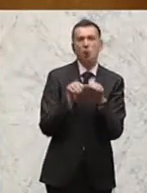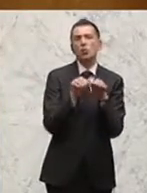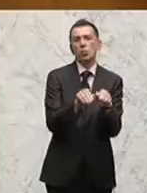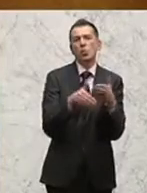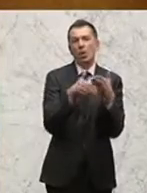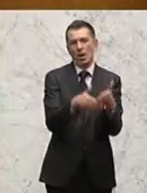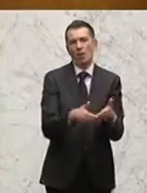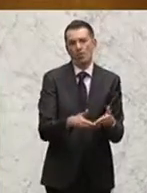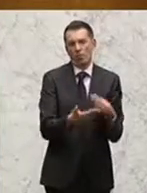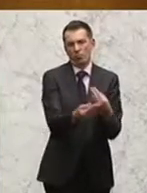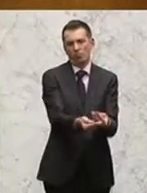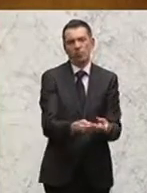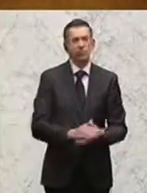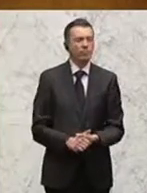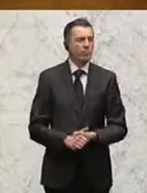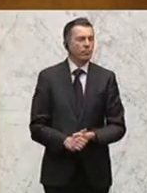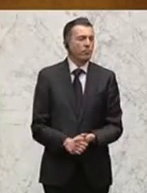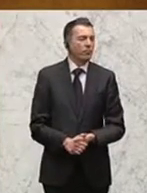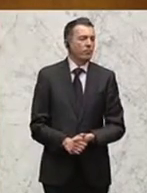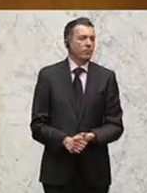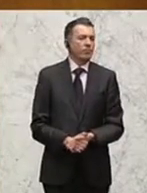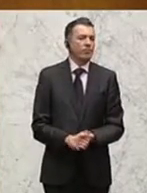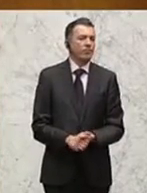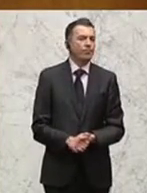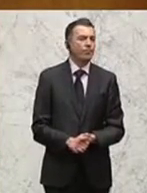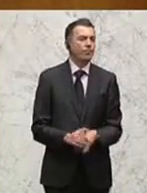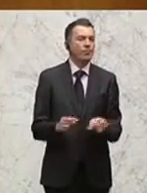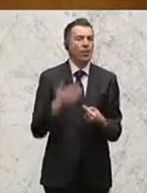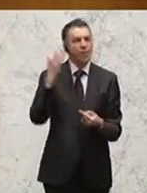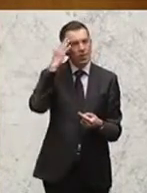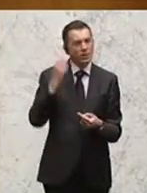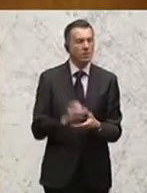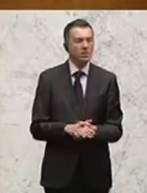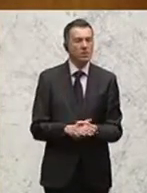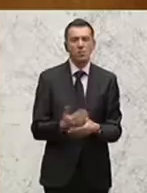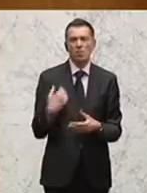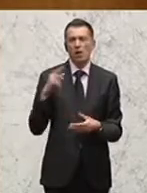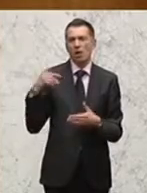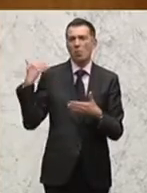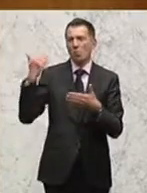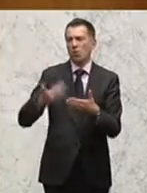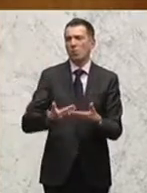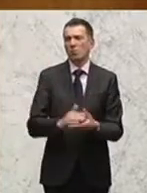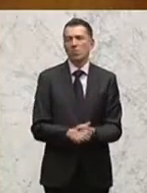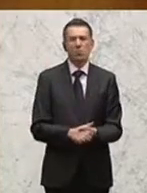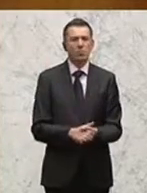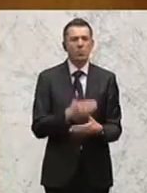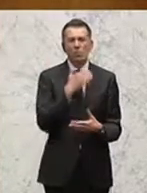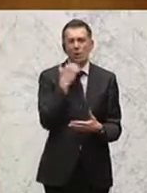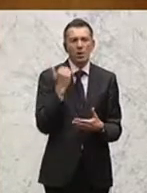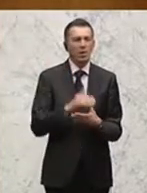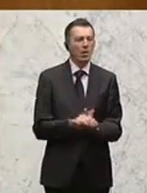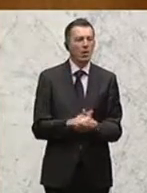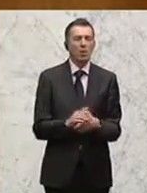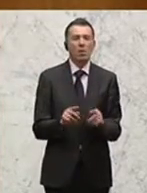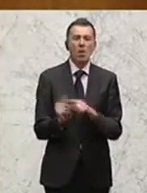und Hilfe zukommen zu lassen. Und wir wissen, gerade in den letzten Monaten sind es viele,